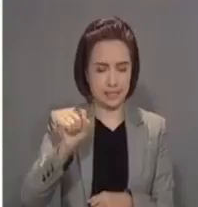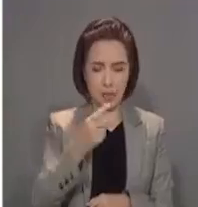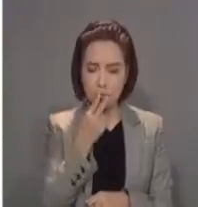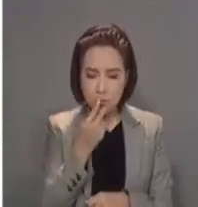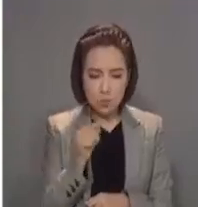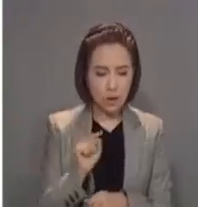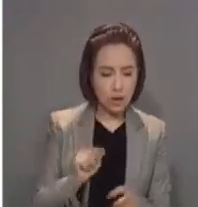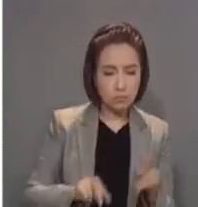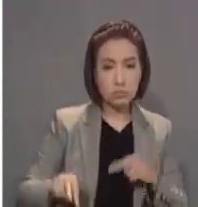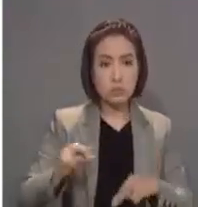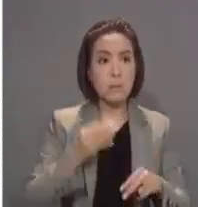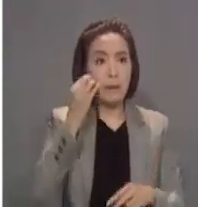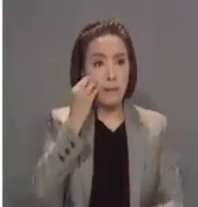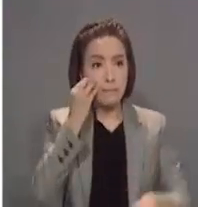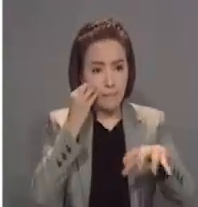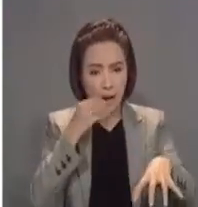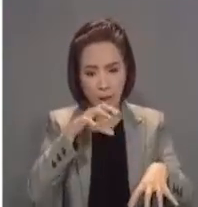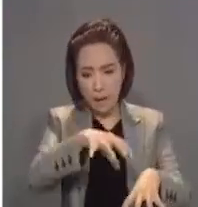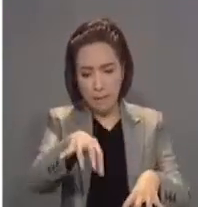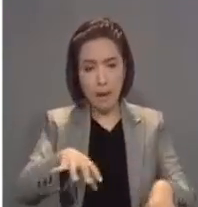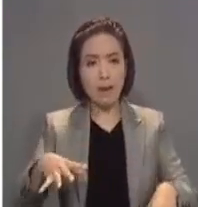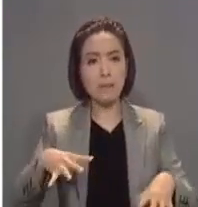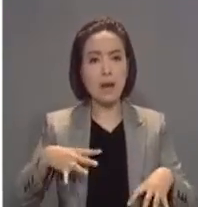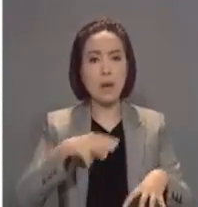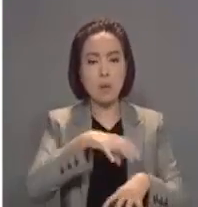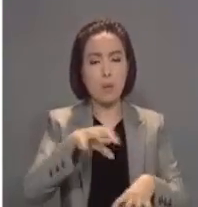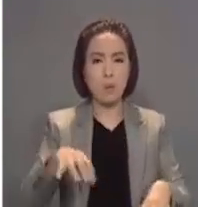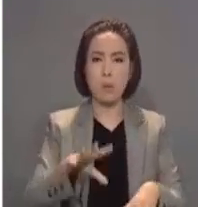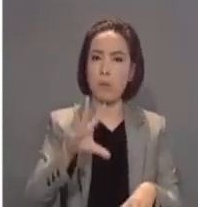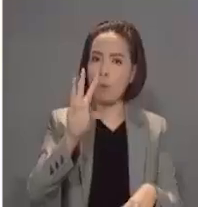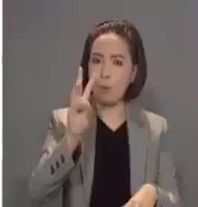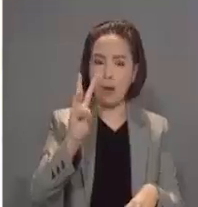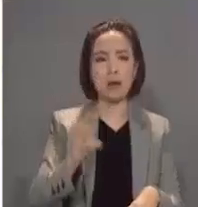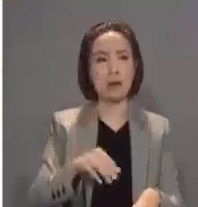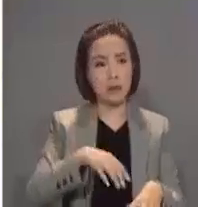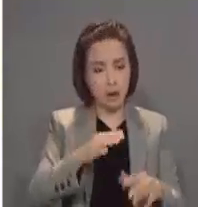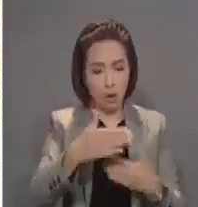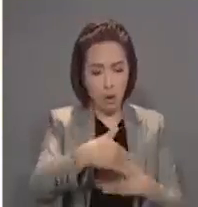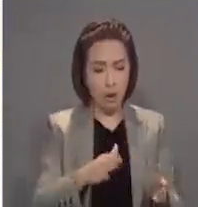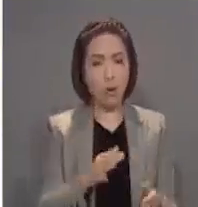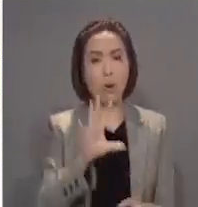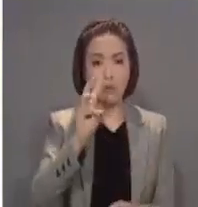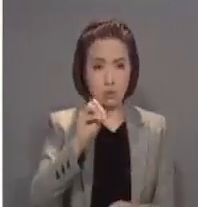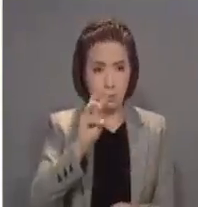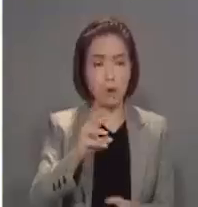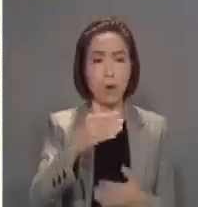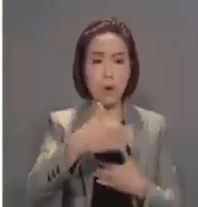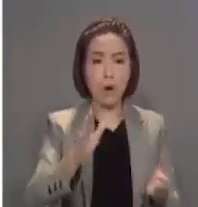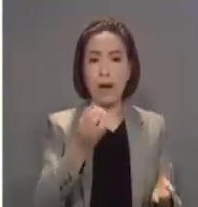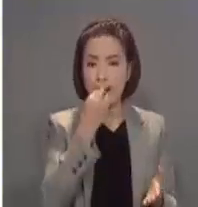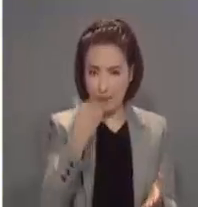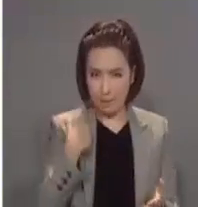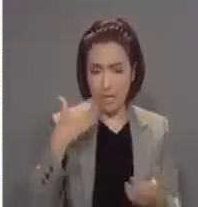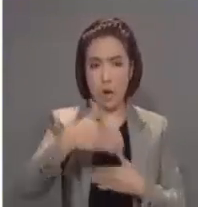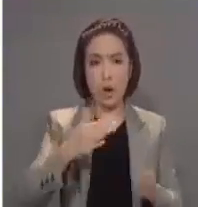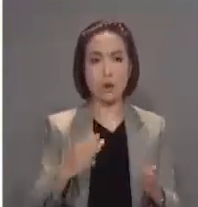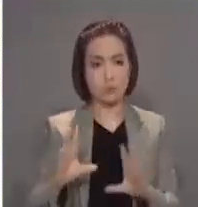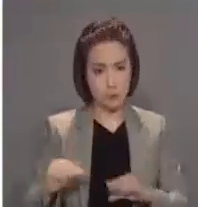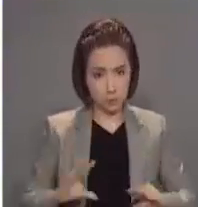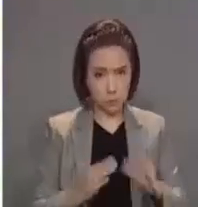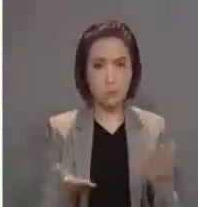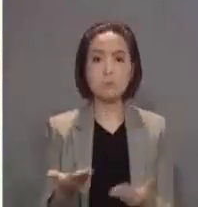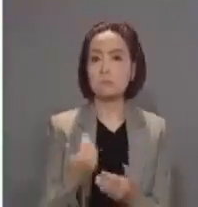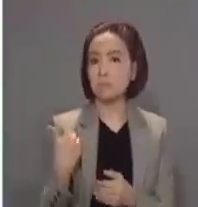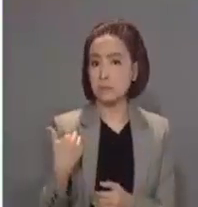ณฑ์ประกอบด้วยอาคารบ้านพัก6หลังจำนวน66ห้องห้องอาหารและห้องประชุมอย่างละ1ห้องเบื้องต้นผู้จัดการรังเย็นรีส